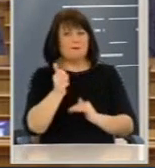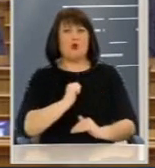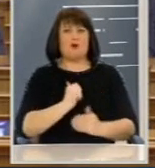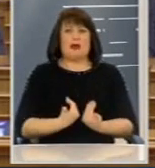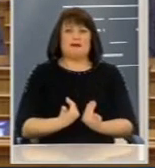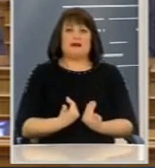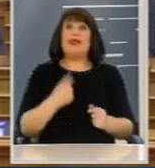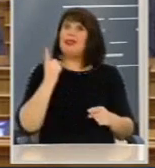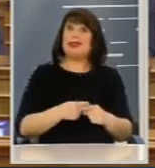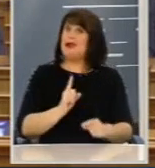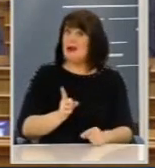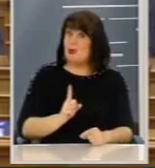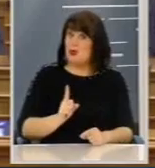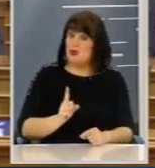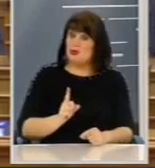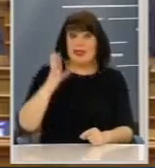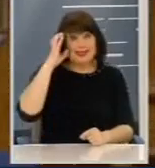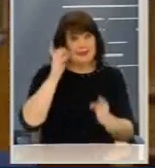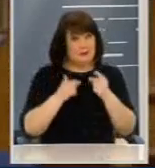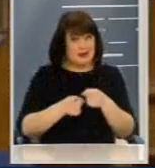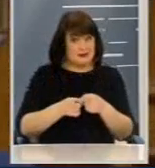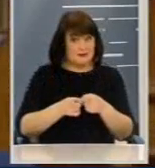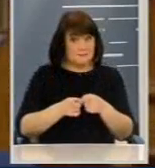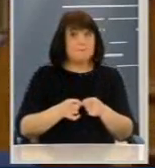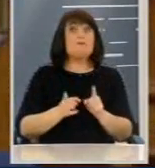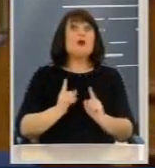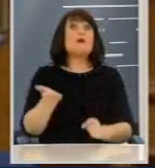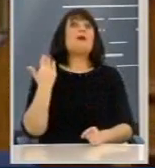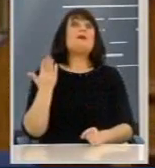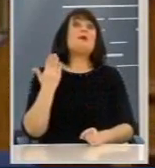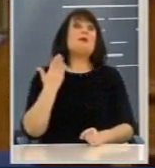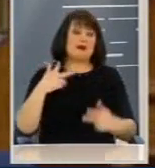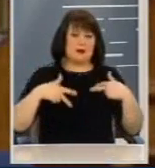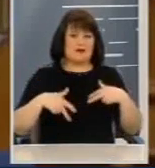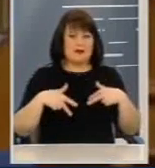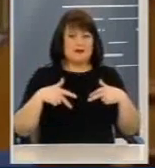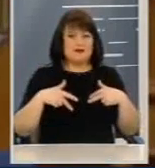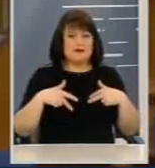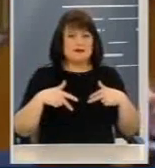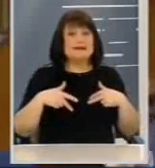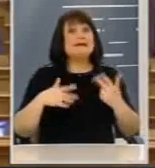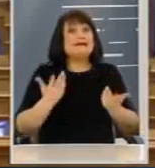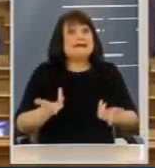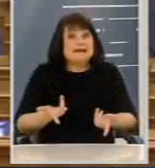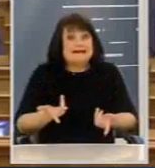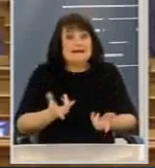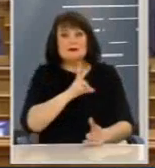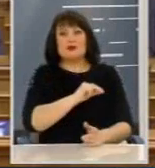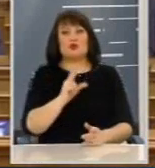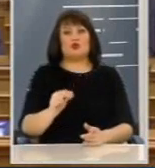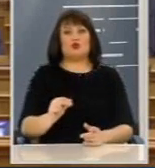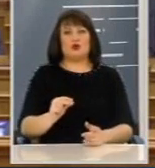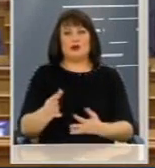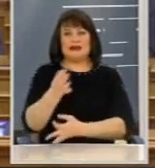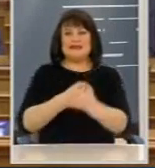Δεν είναι απλό πράγμα να βγει στις αγορές. Θυμίζω λοιπόν ότι οι προηγούμενες κυβερνήσεις είχαν πάρει αντίστοιχο σύμβουλο